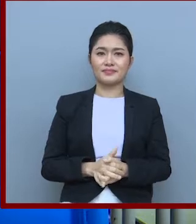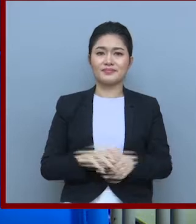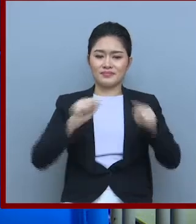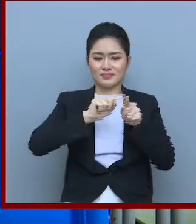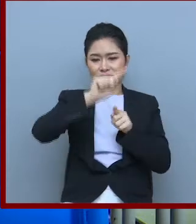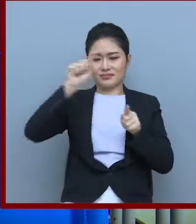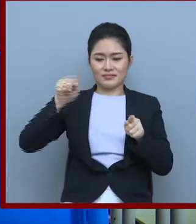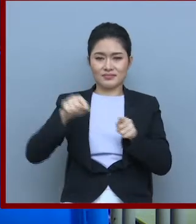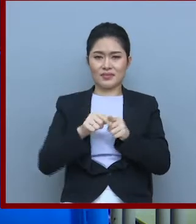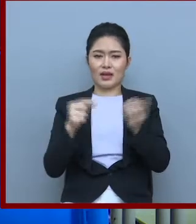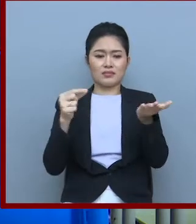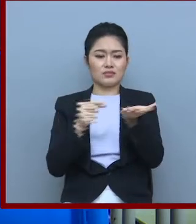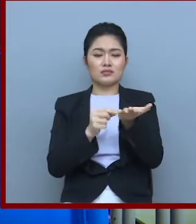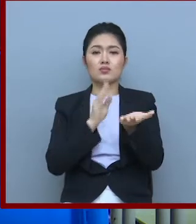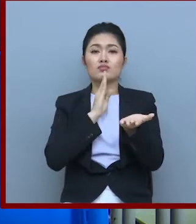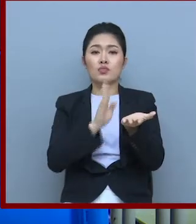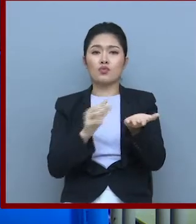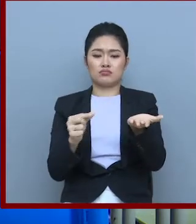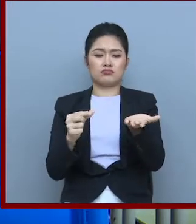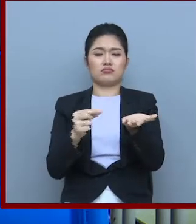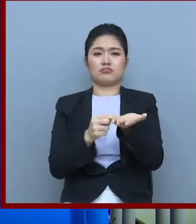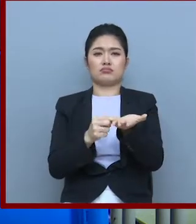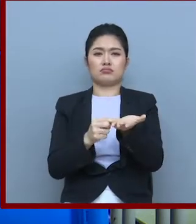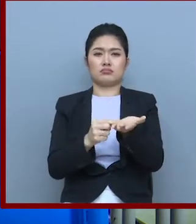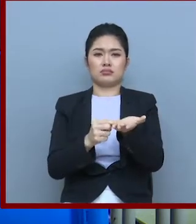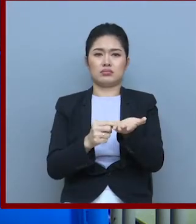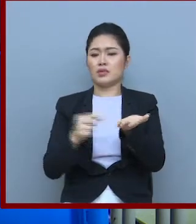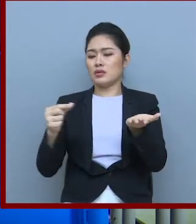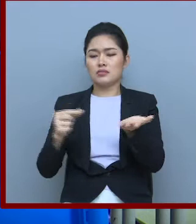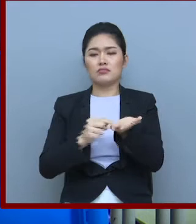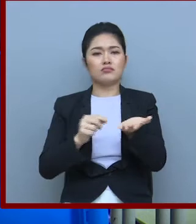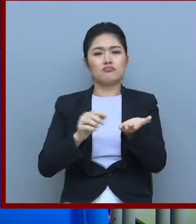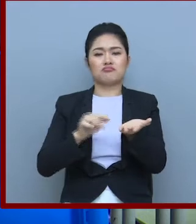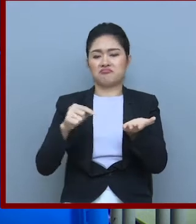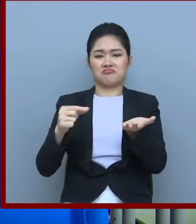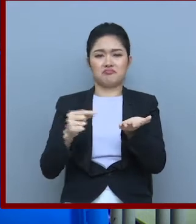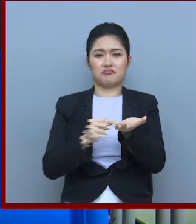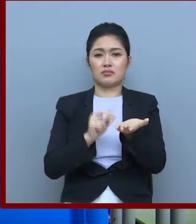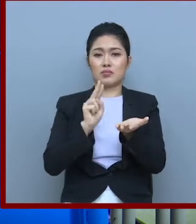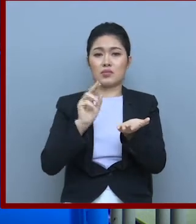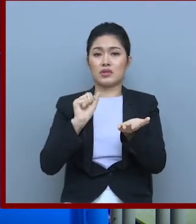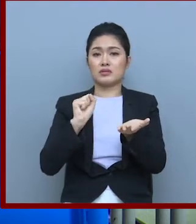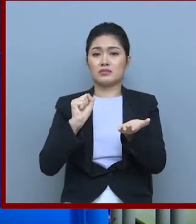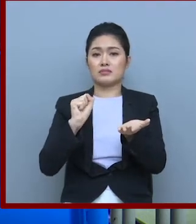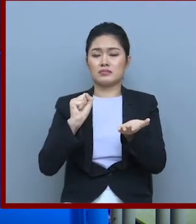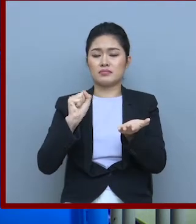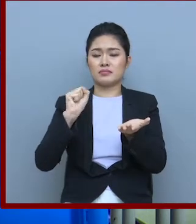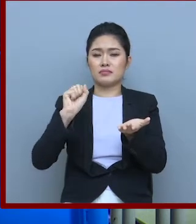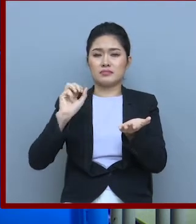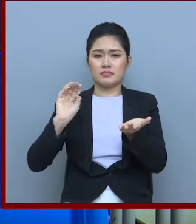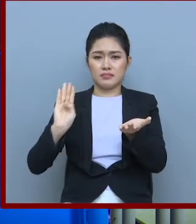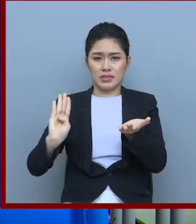ตัวบอร์ดสามารถเสียบได้โดยตรงก็คือเป็นตัว USB เลยนะครับก็เป็นสายที่เราใ